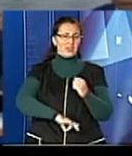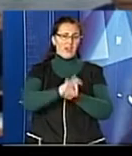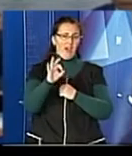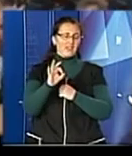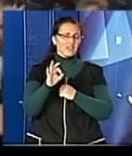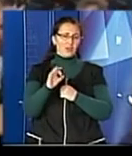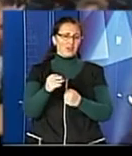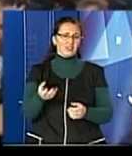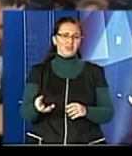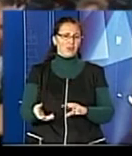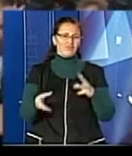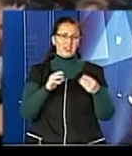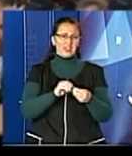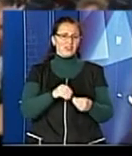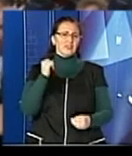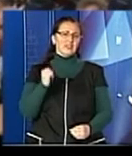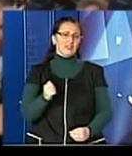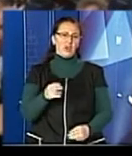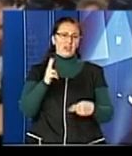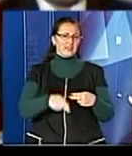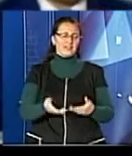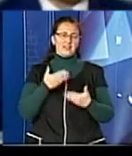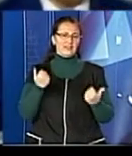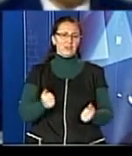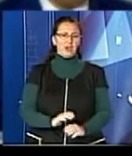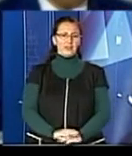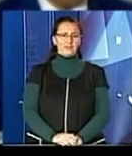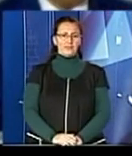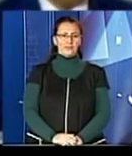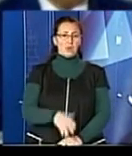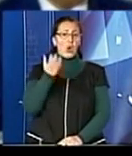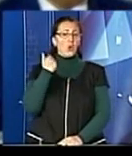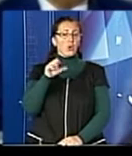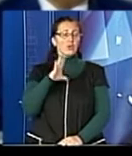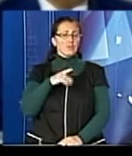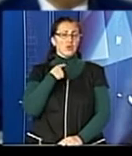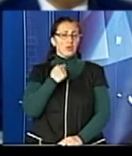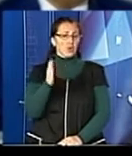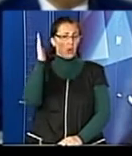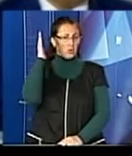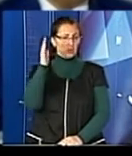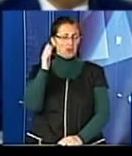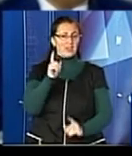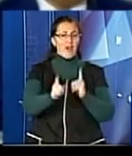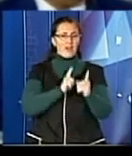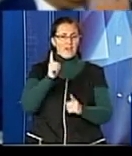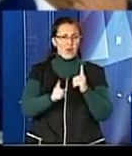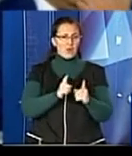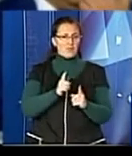немає розв'язання. Уявіть, складає 4%. Коли була проголосована реформа